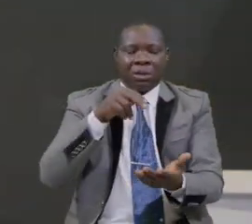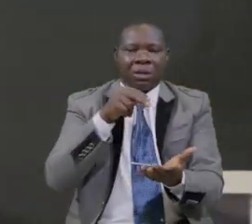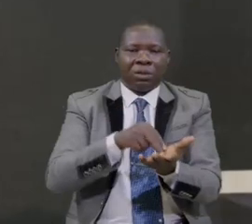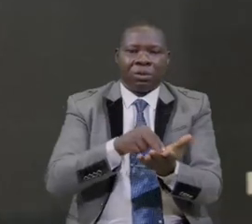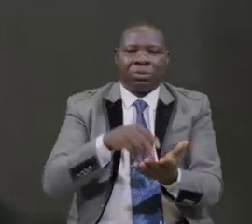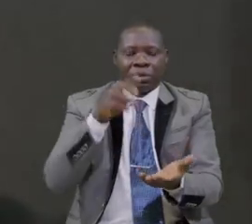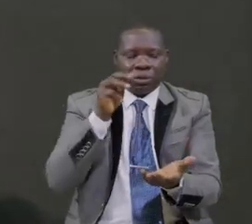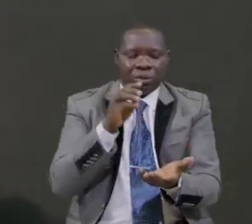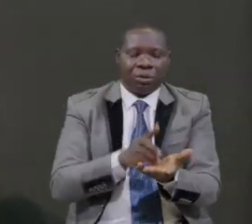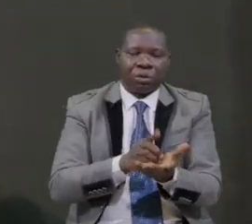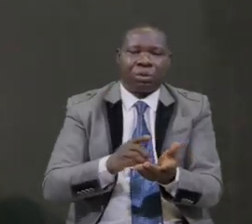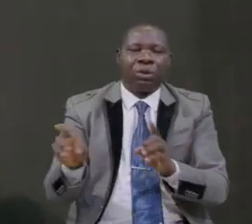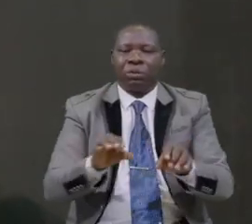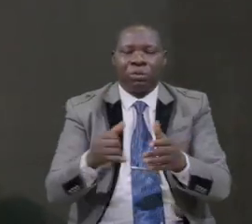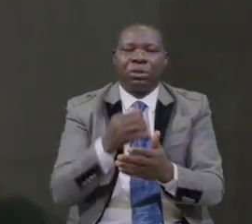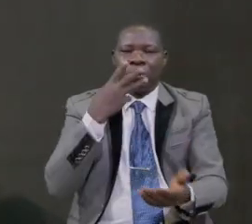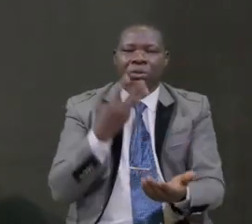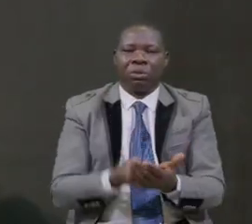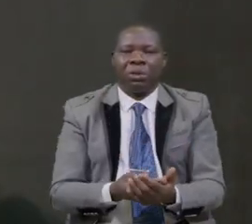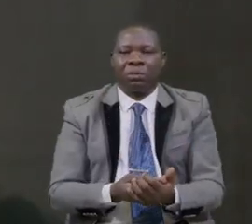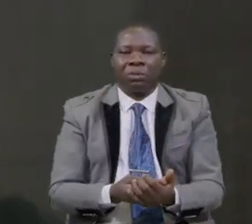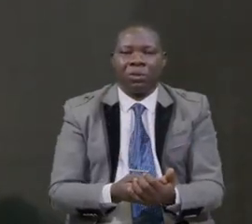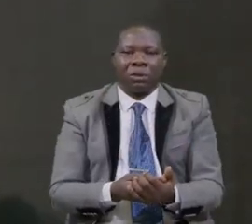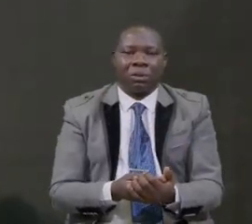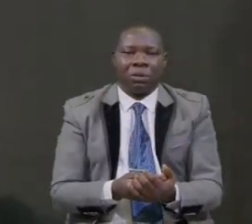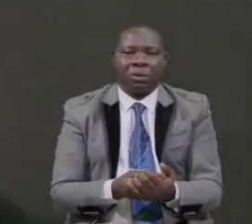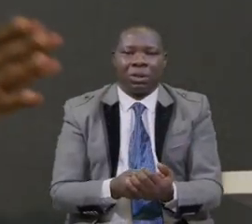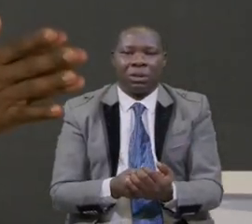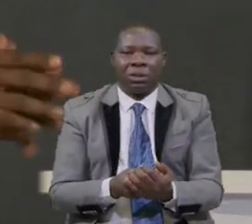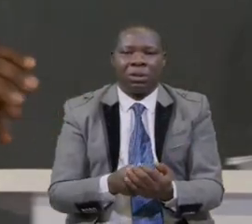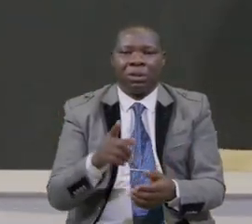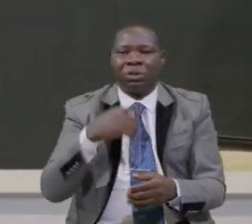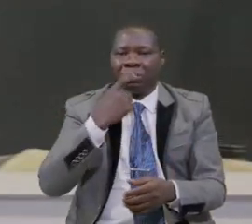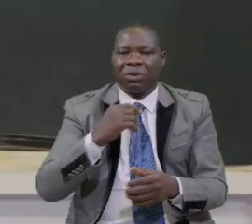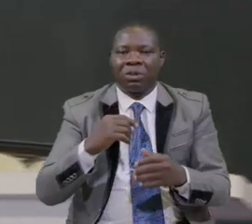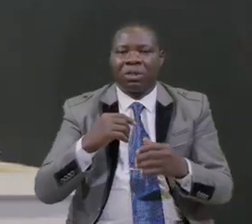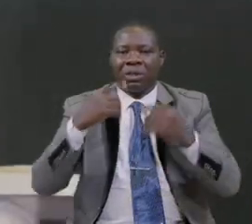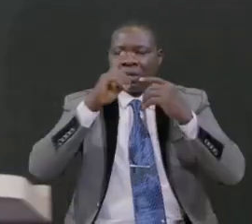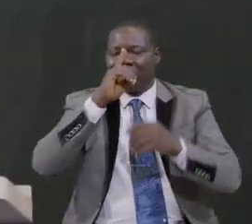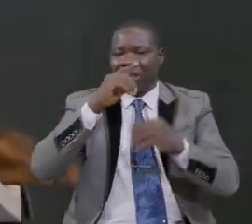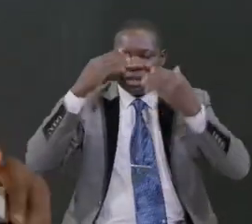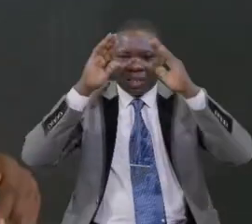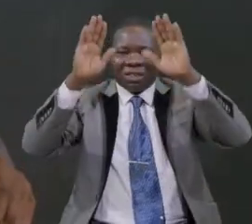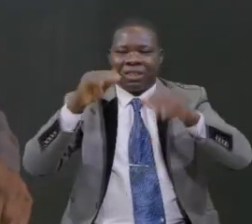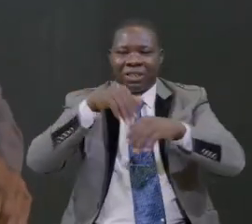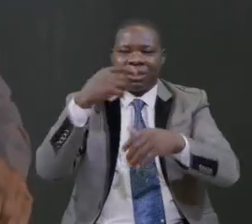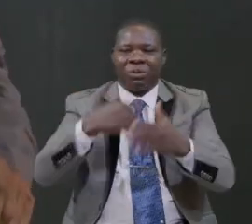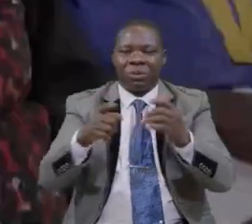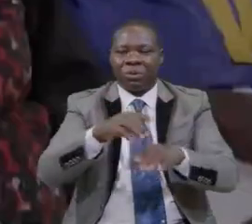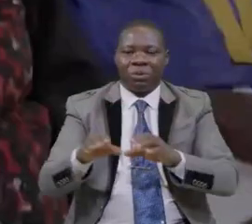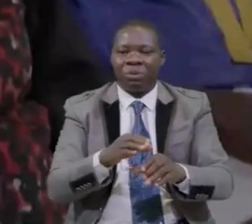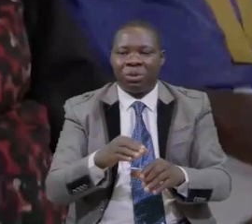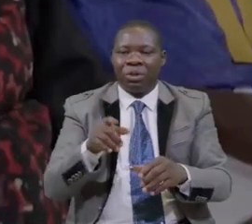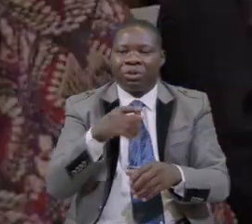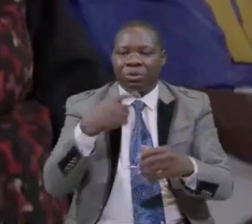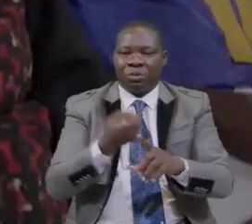fais le bien. Tu dois exceller dans ce que tu fais. Nous devons relever